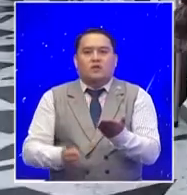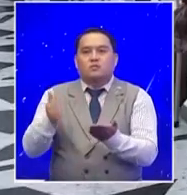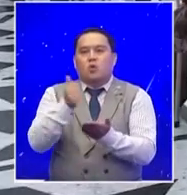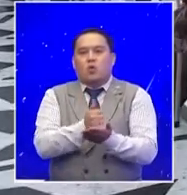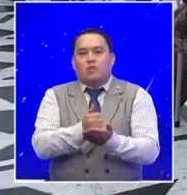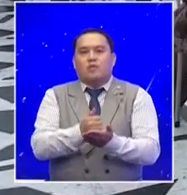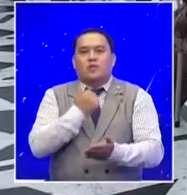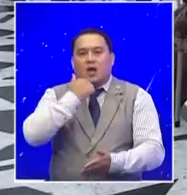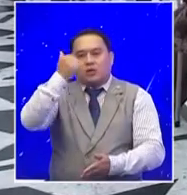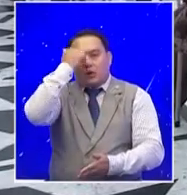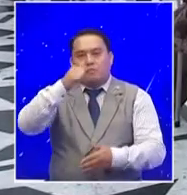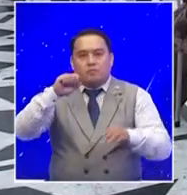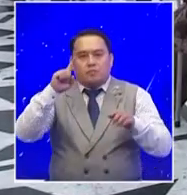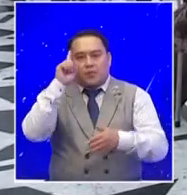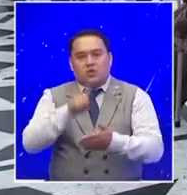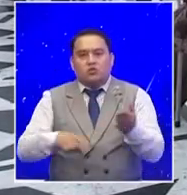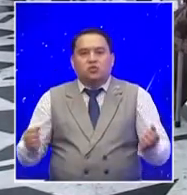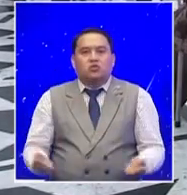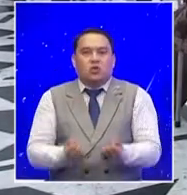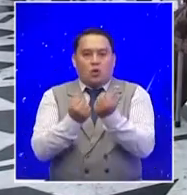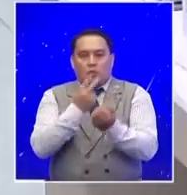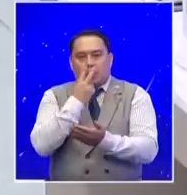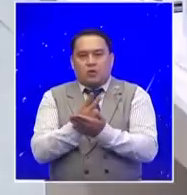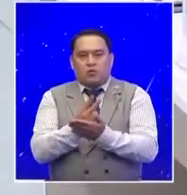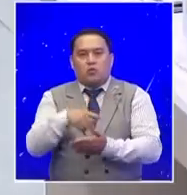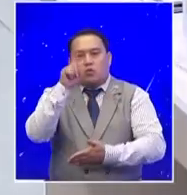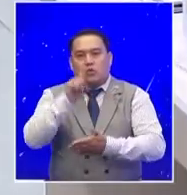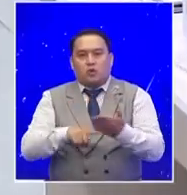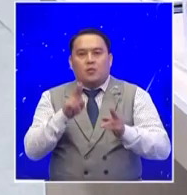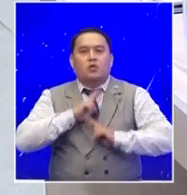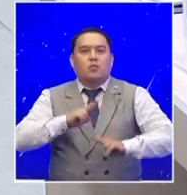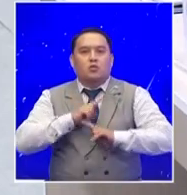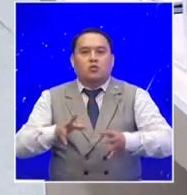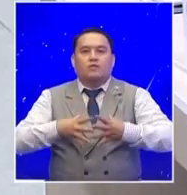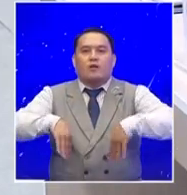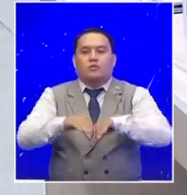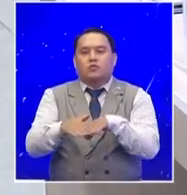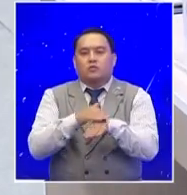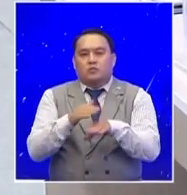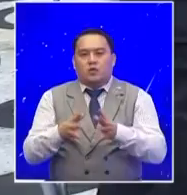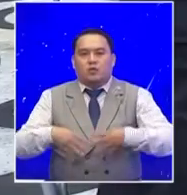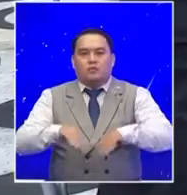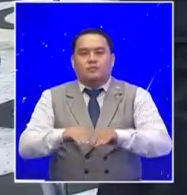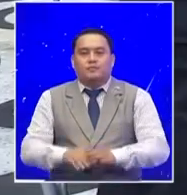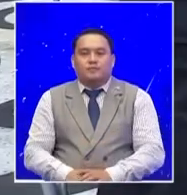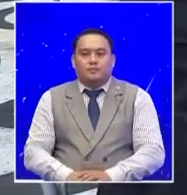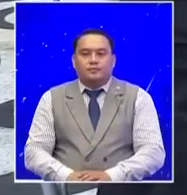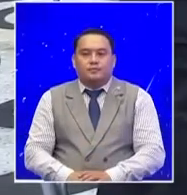Новоиспеченный избранник выразил благодарность за оказанную поддержку и продемонстрировал твердое намерение работать на всеобщее благо.